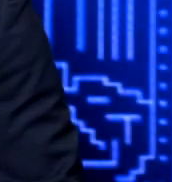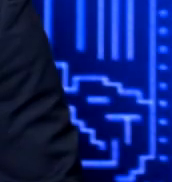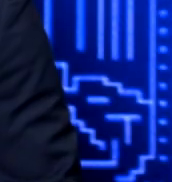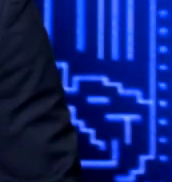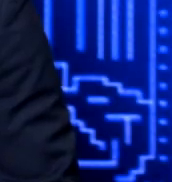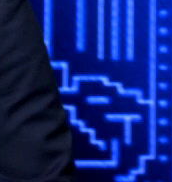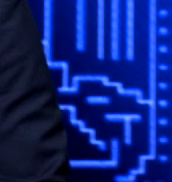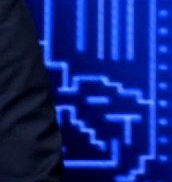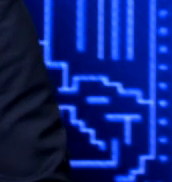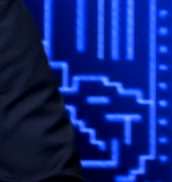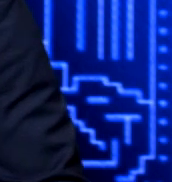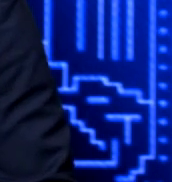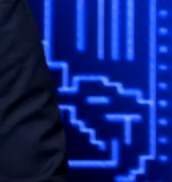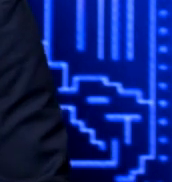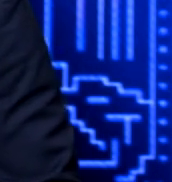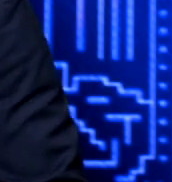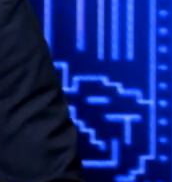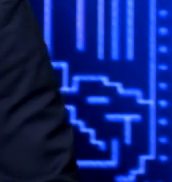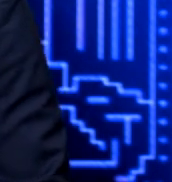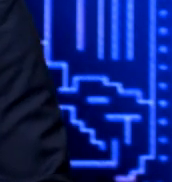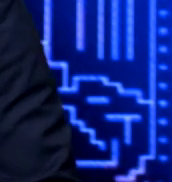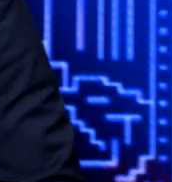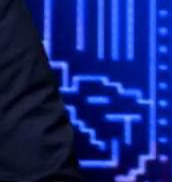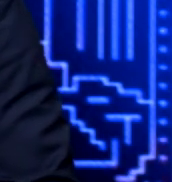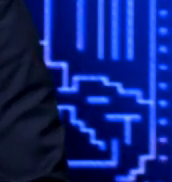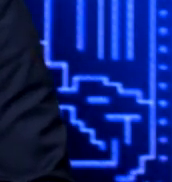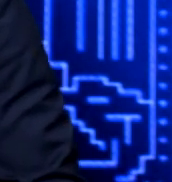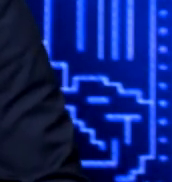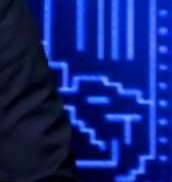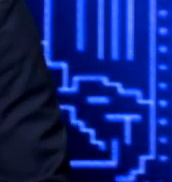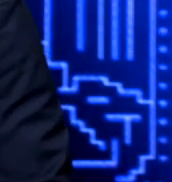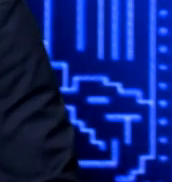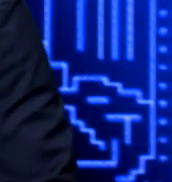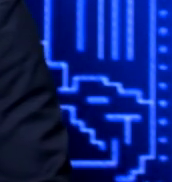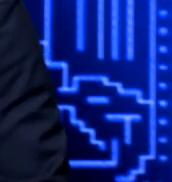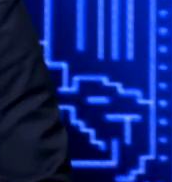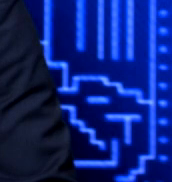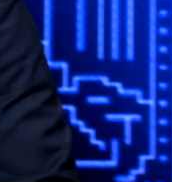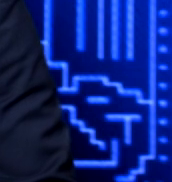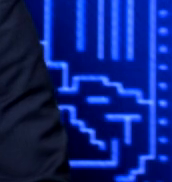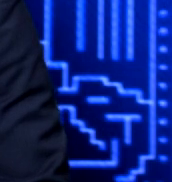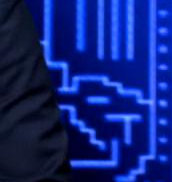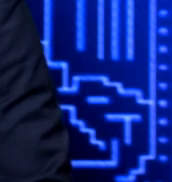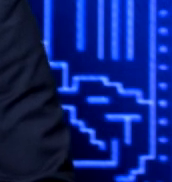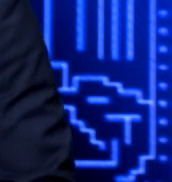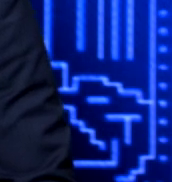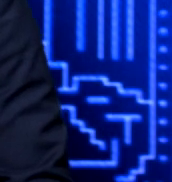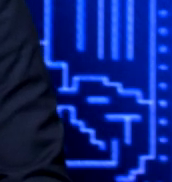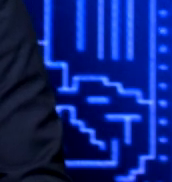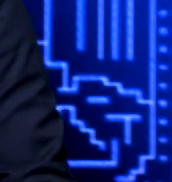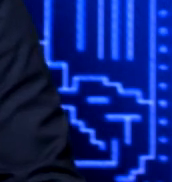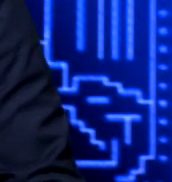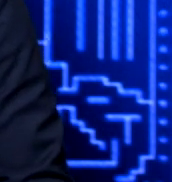අයිබෝවන් විපක්ෂ නායක සජිත් ප්‍රේමදාස මහතා පසුගියදා පාර්ලිමේන්තුවේදී අයවැය විවාදයට එක්වමින් දැක් වූ අදහස්